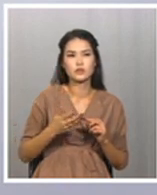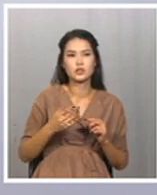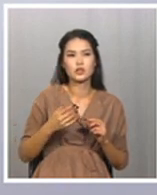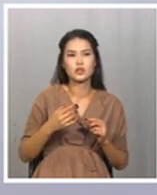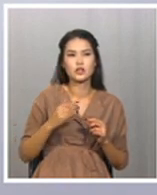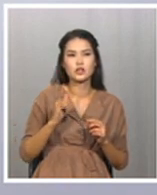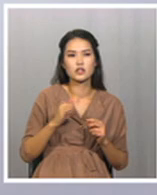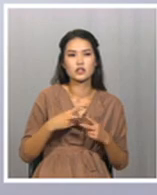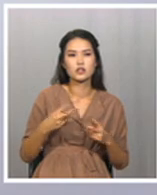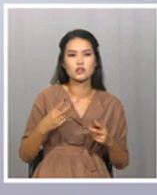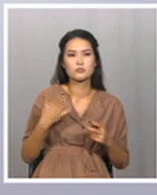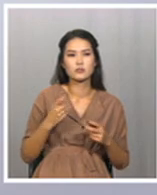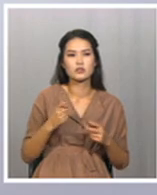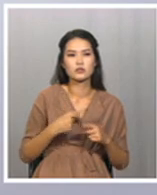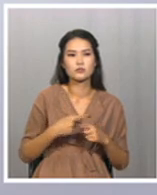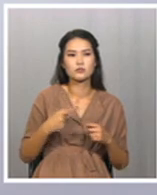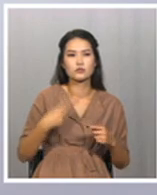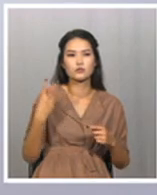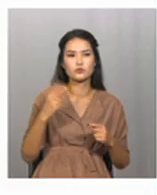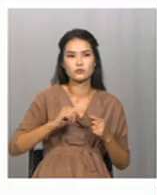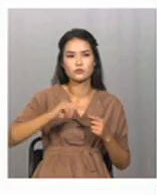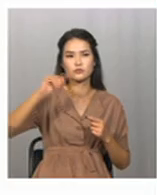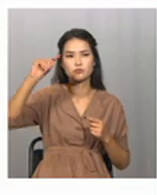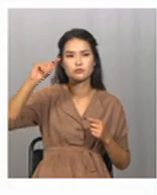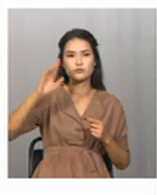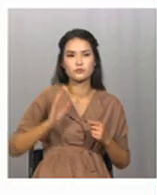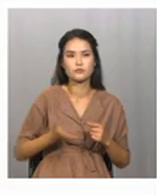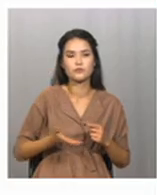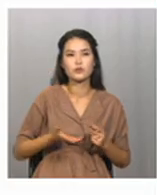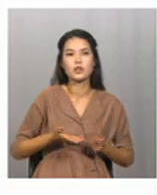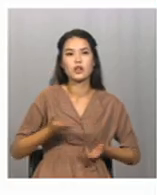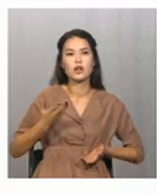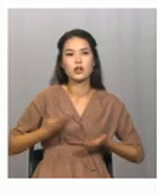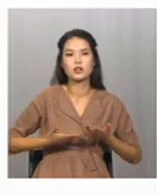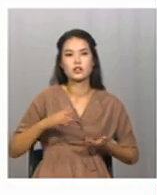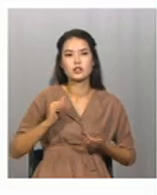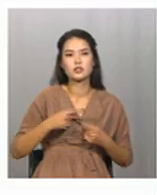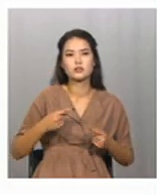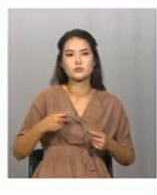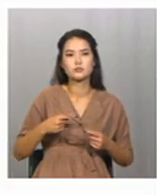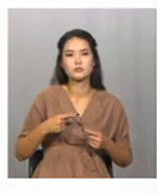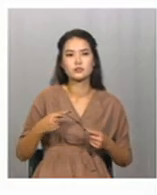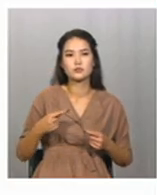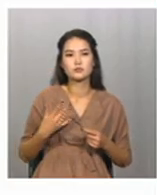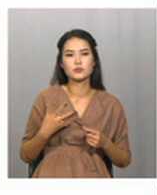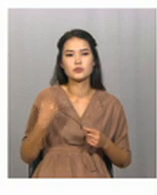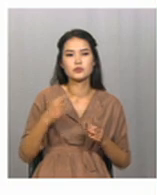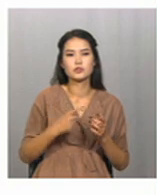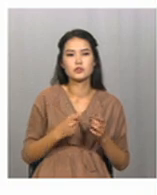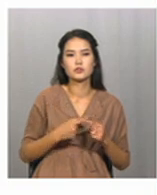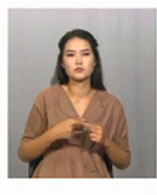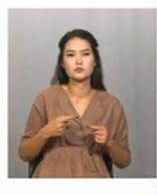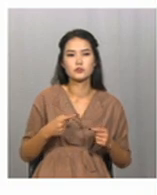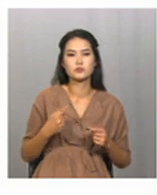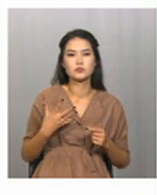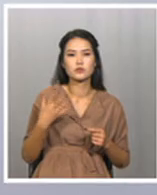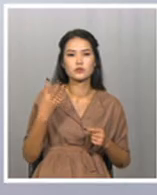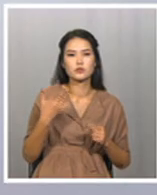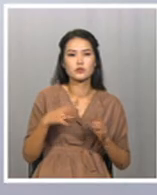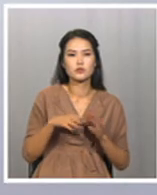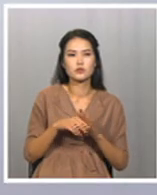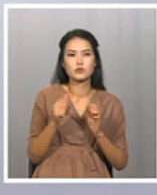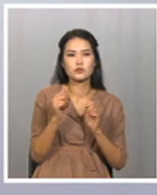5x минус 3 функциясының графигін сыздық. Енді y тең минус 5-тен 1x минус 5-тен 4 функциясының графигін салу